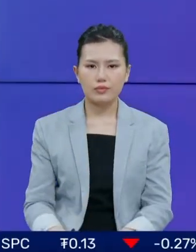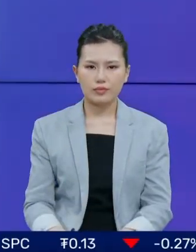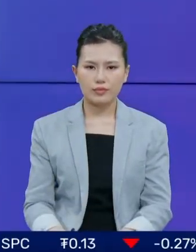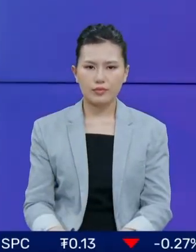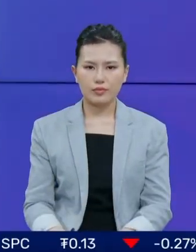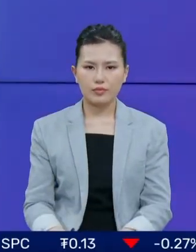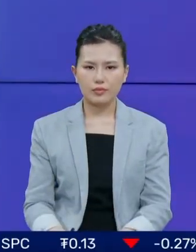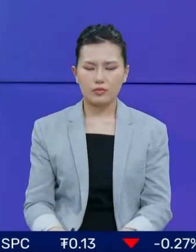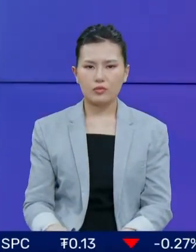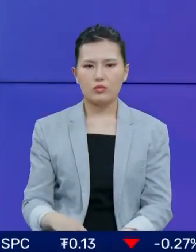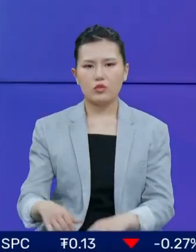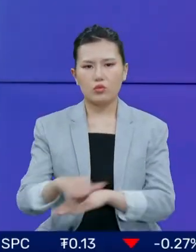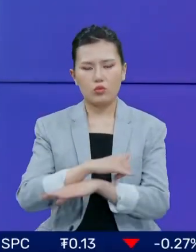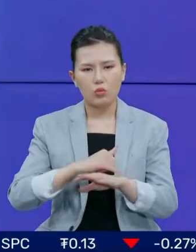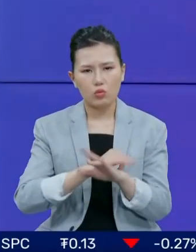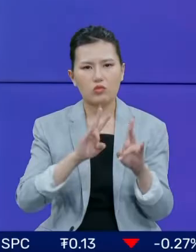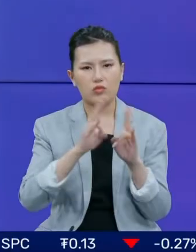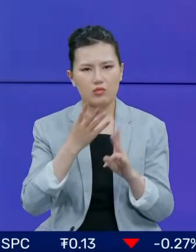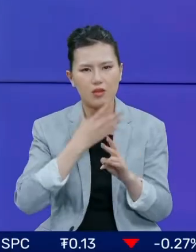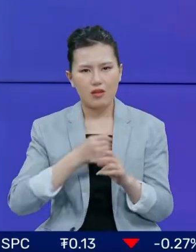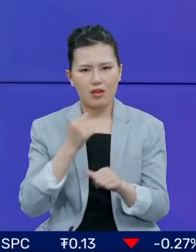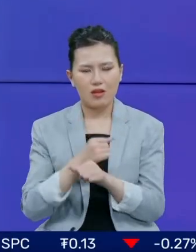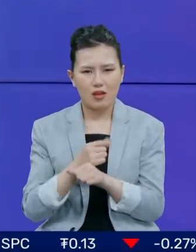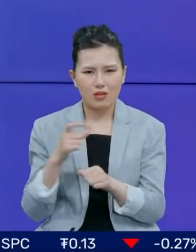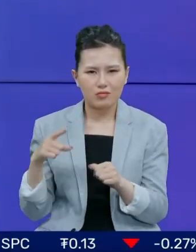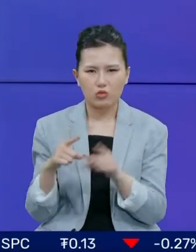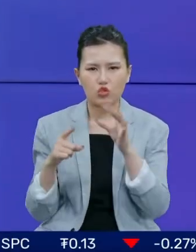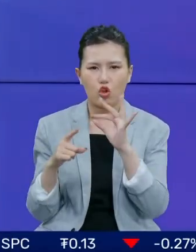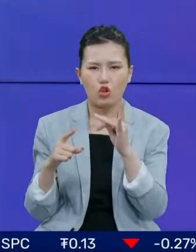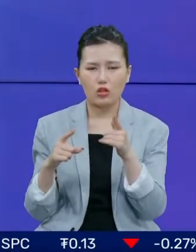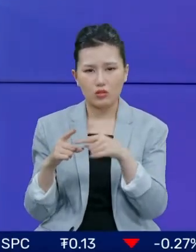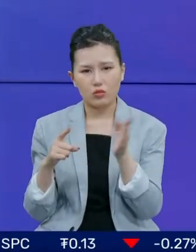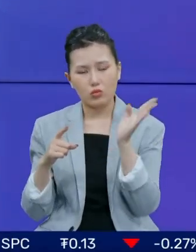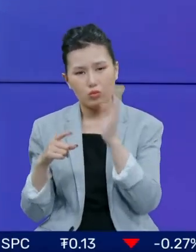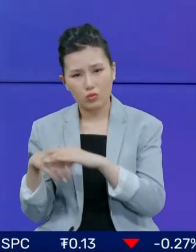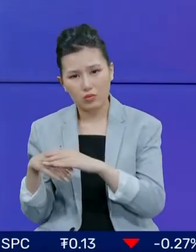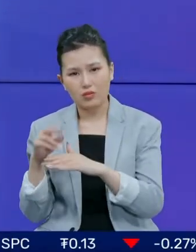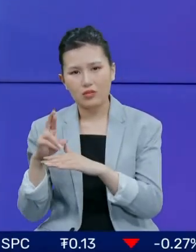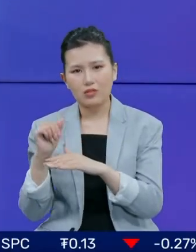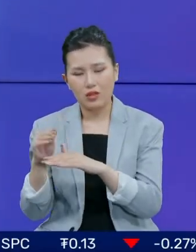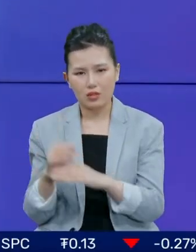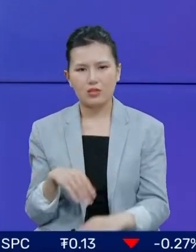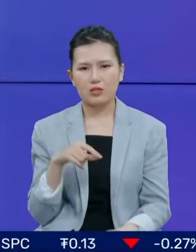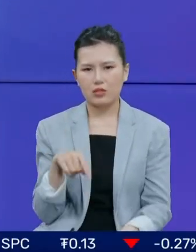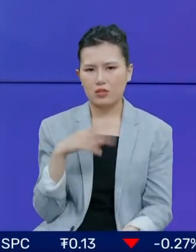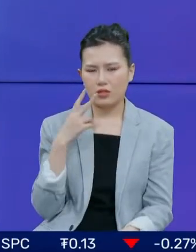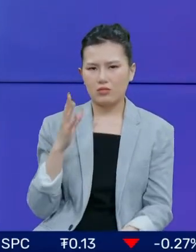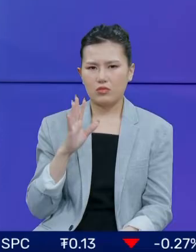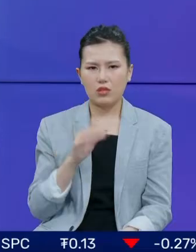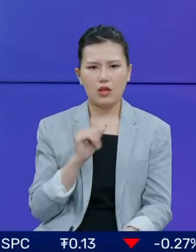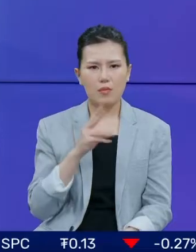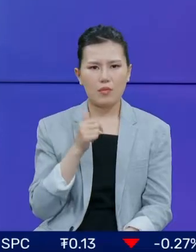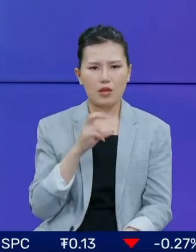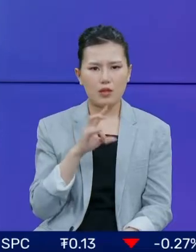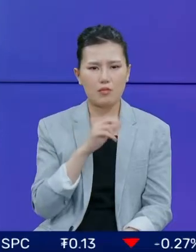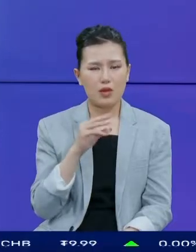Төр нийгмийн зөвлөлтөнд зориг агсны амь насныг хөнөөсөн хэрэгт холбогдсон Амглан Батар хүний эрхийн үндэсний комиссод оролцох хүсэлт удаа дараа ирүүлж өөрийг нь хамгаалтад